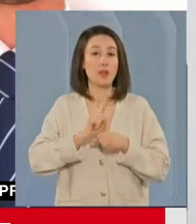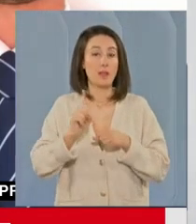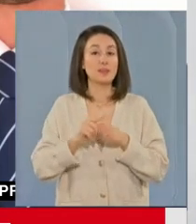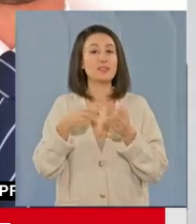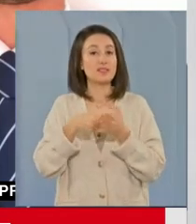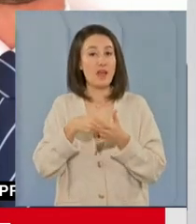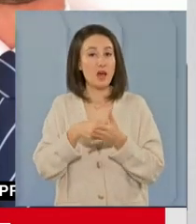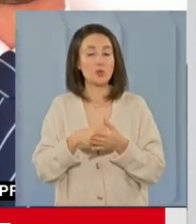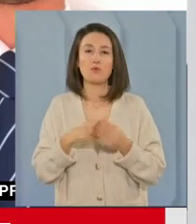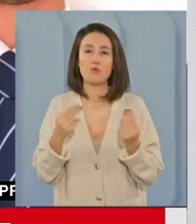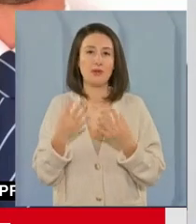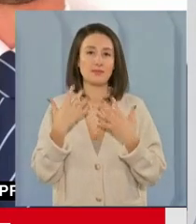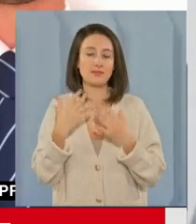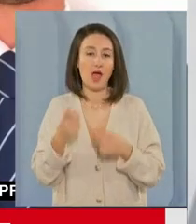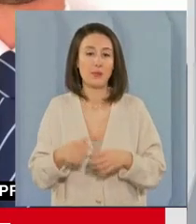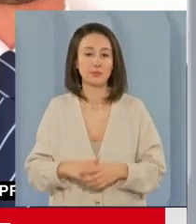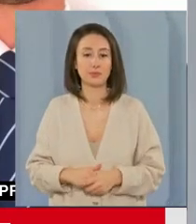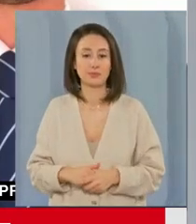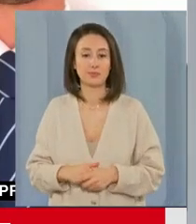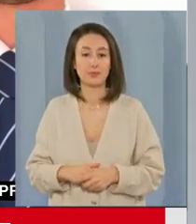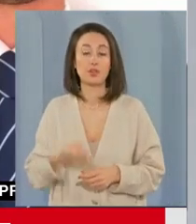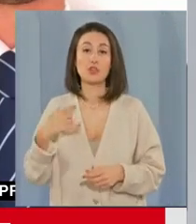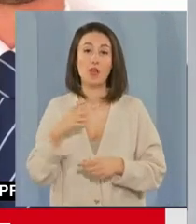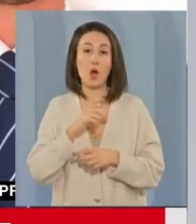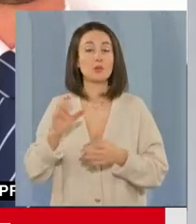salariale extrem de precare, dar și